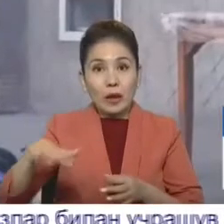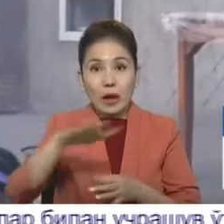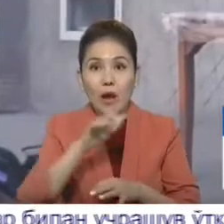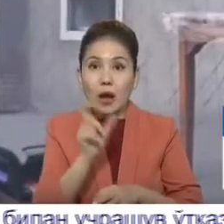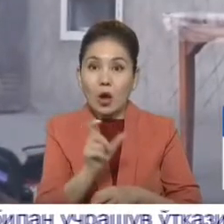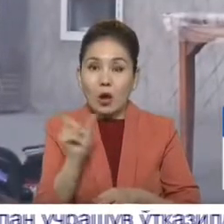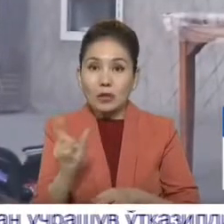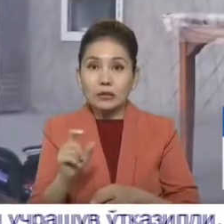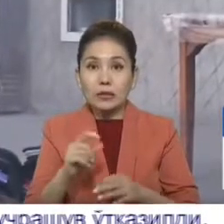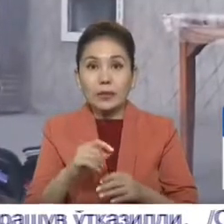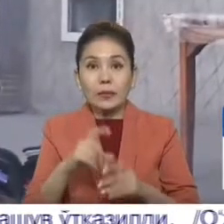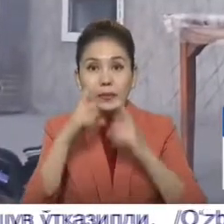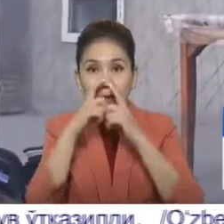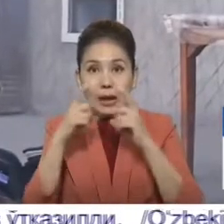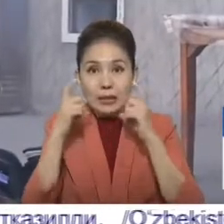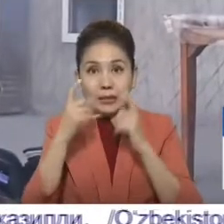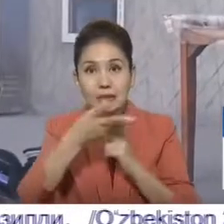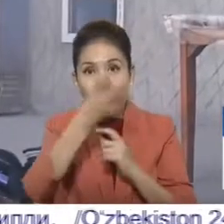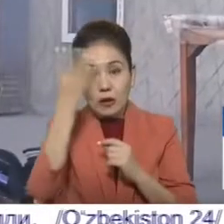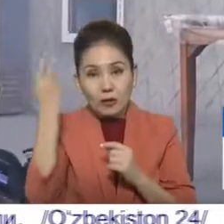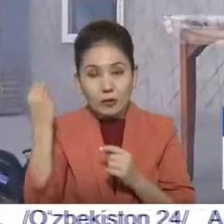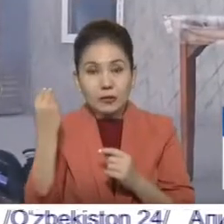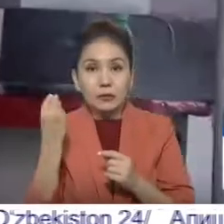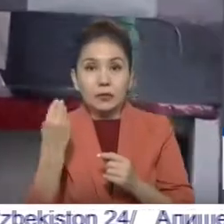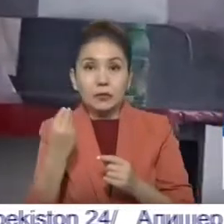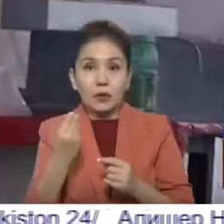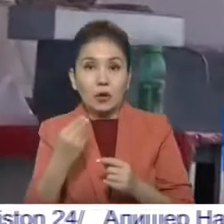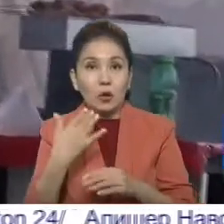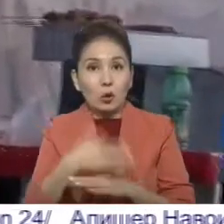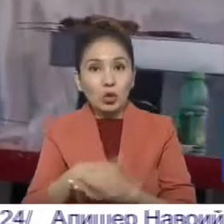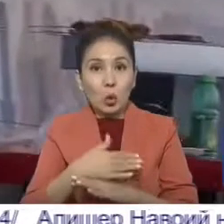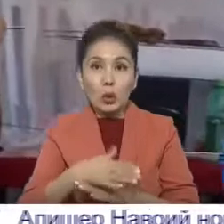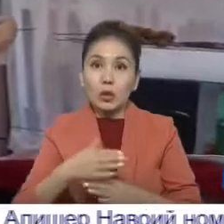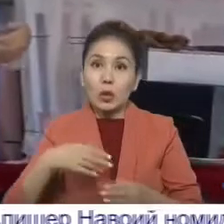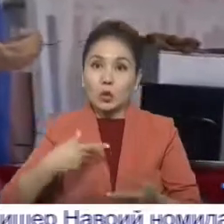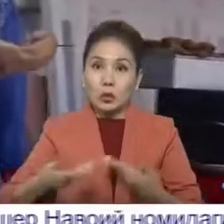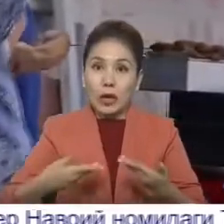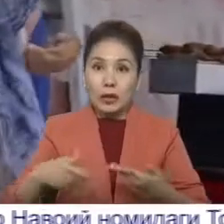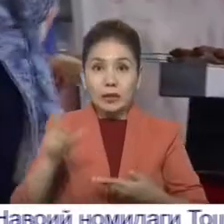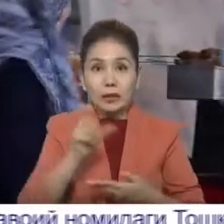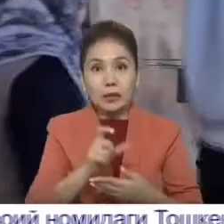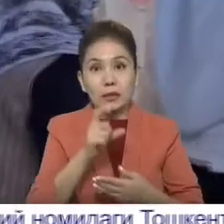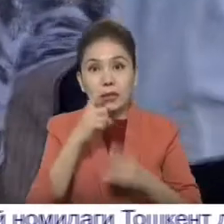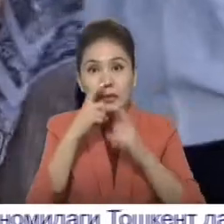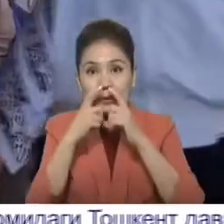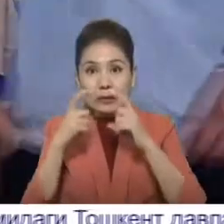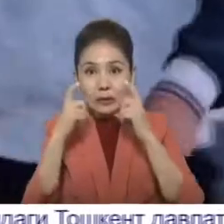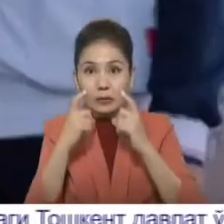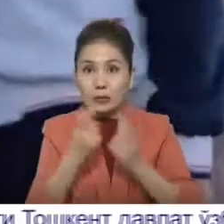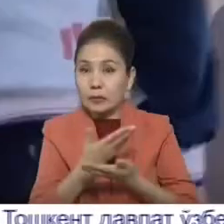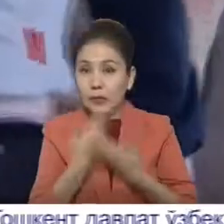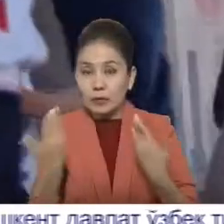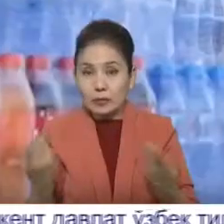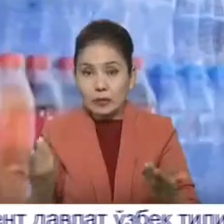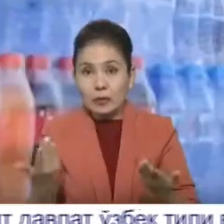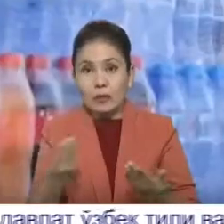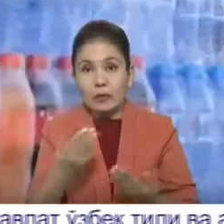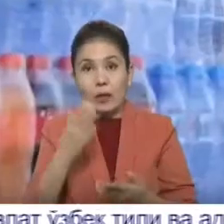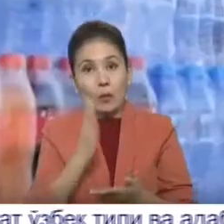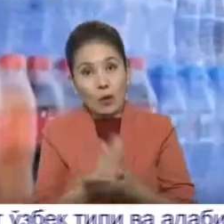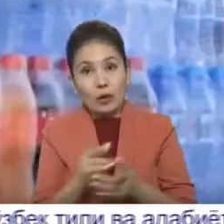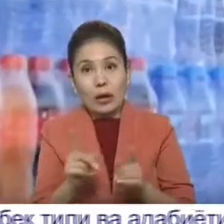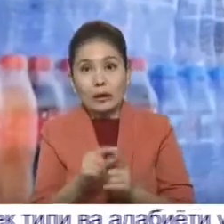карантин қоидаларини аллақачон унутганига гувоҳ бўлдик. Кўча-койда юрганларнинг ҳар иккисидан бирида тиббий ниқоб мавжуд эмас, борлари